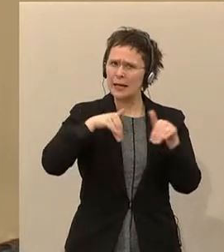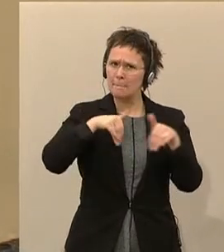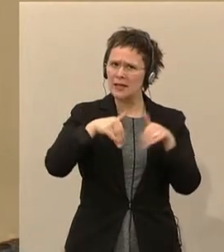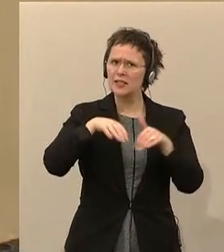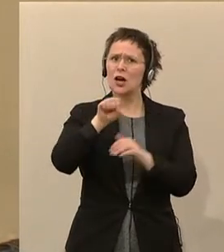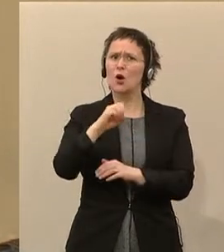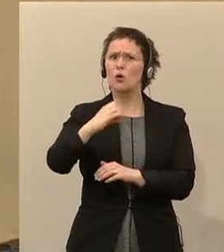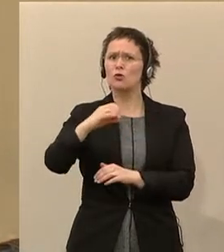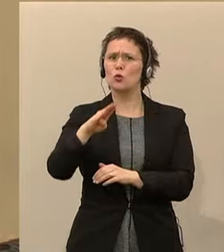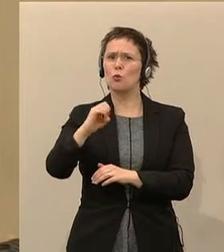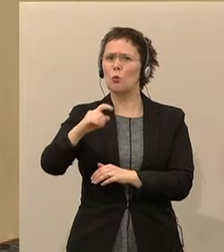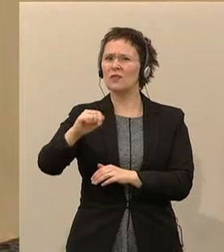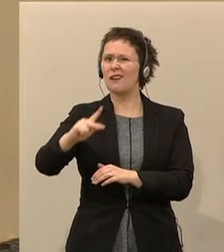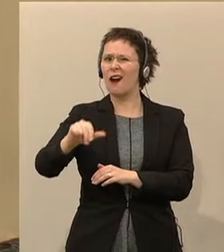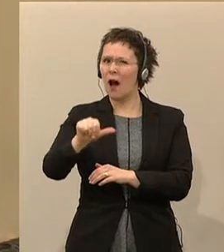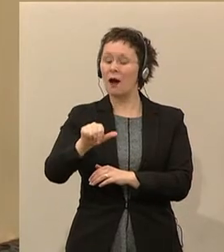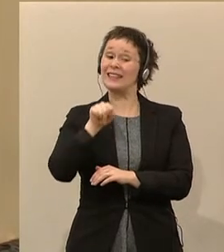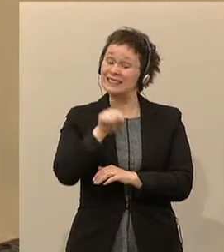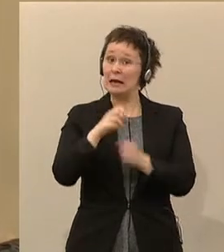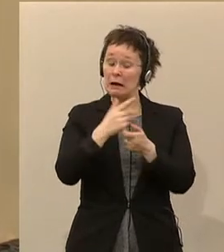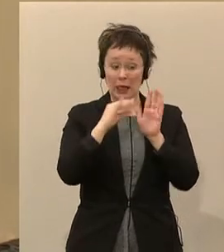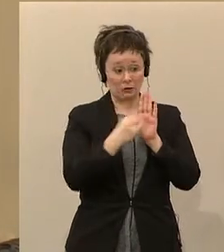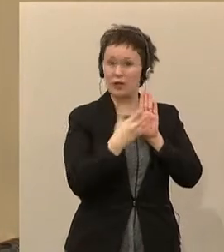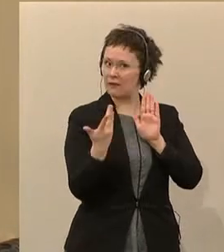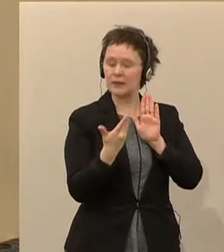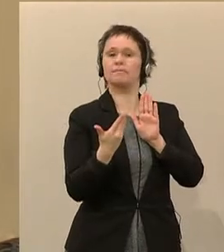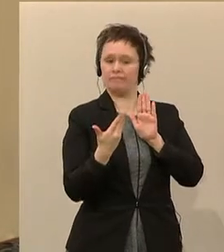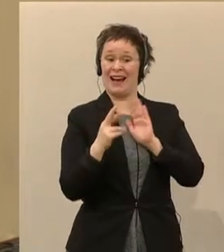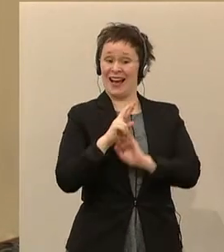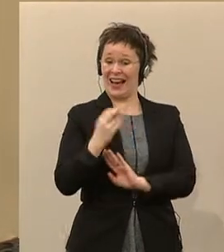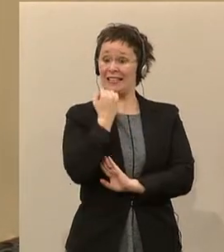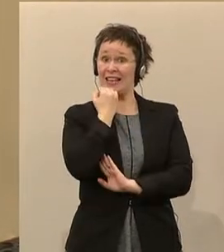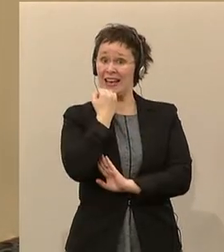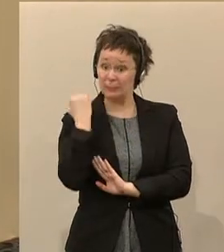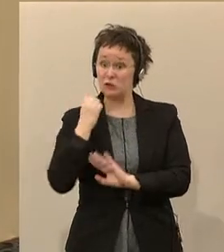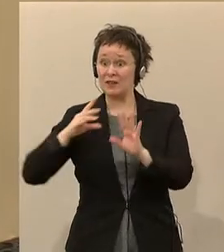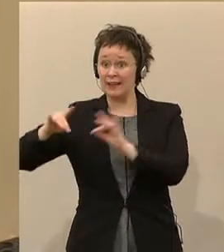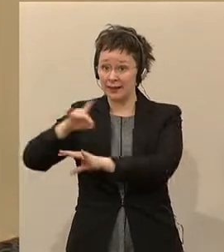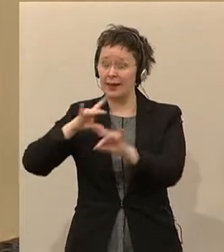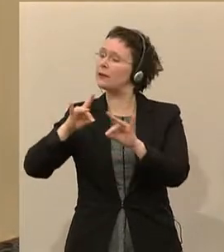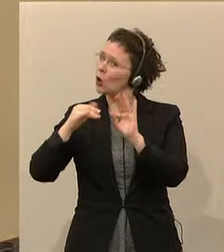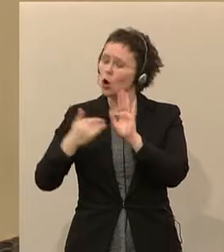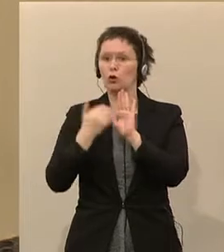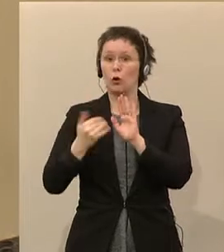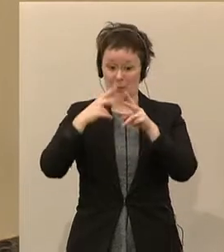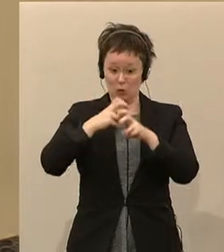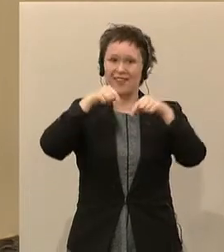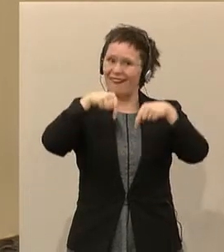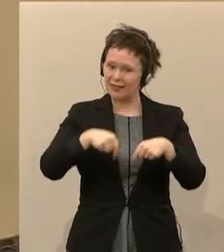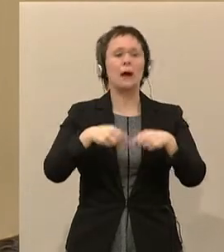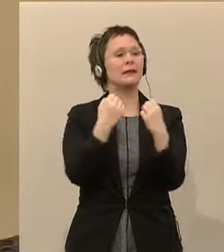klar heißt, dass rechtsextremistische Aktivitäten nach wie vor eine demokratiegefährdende Tatsache in Österreich